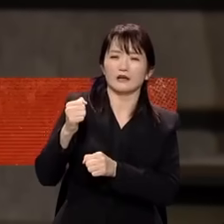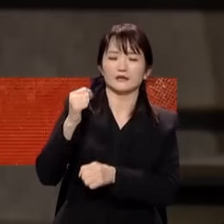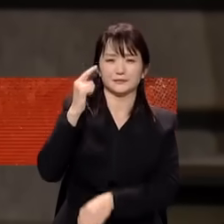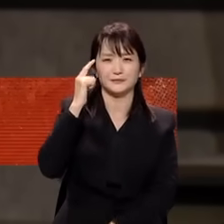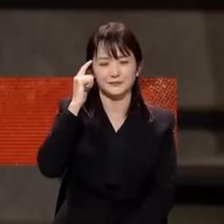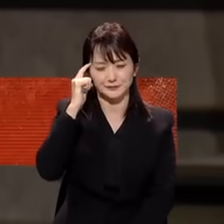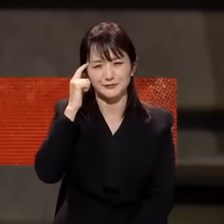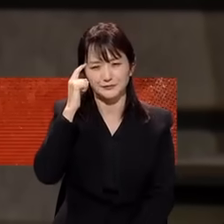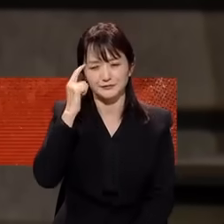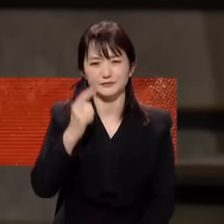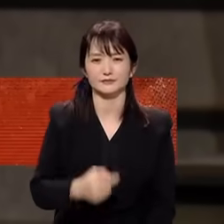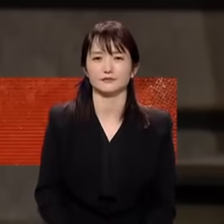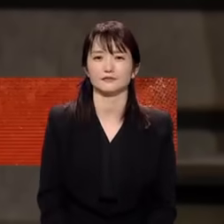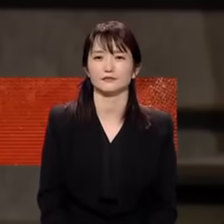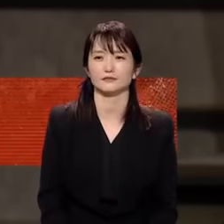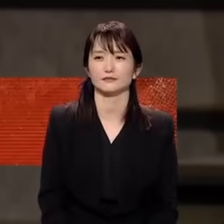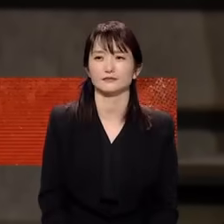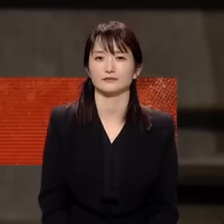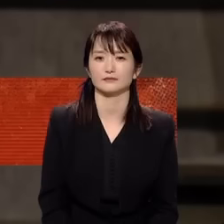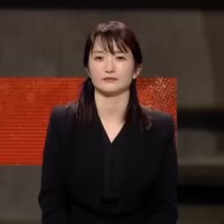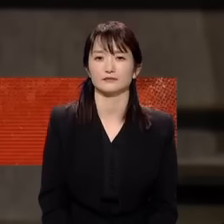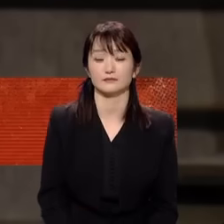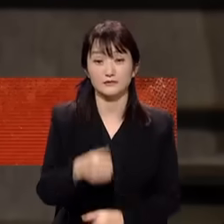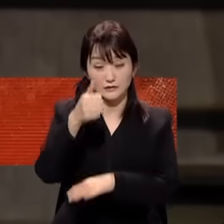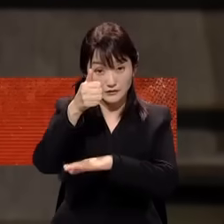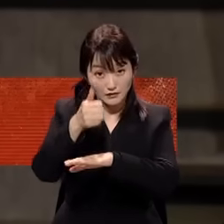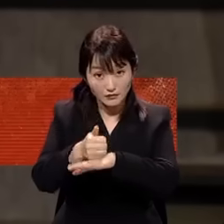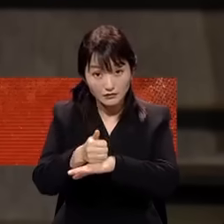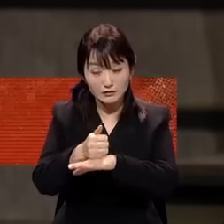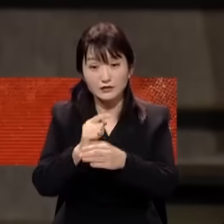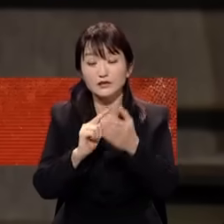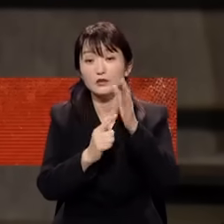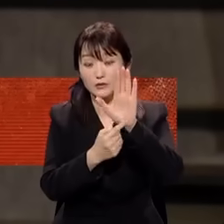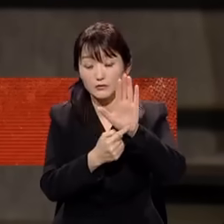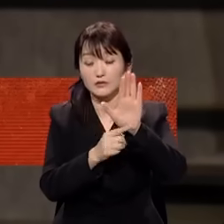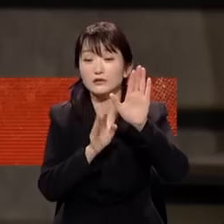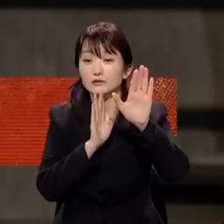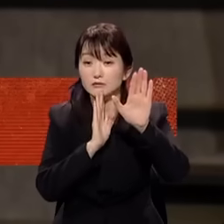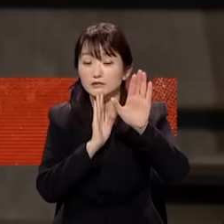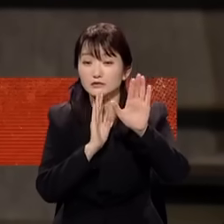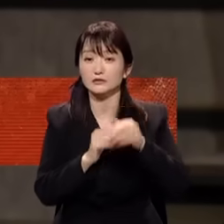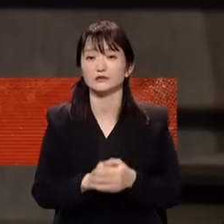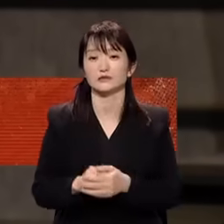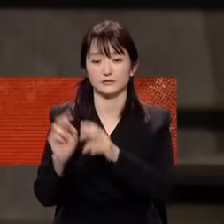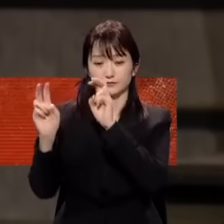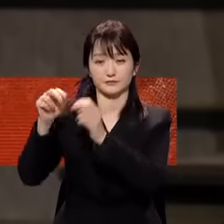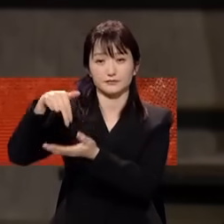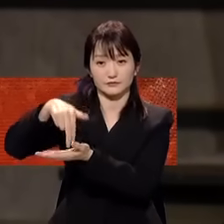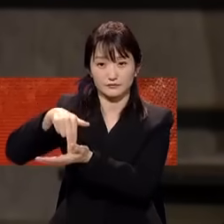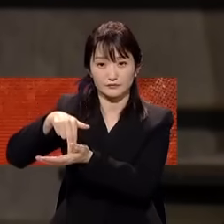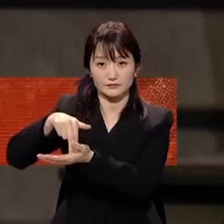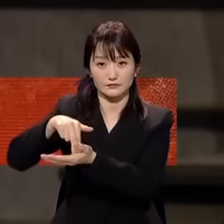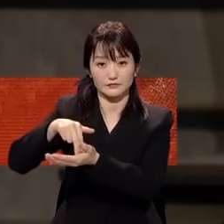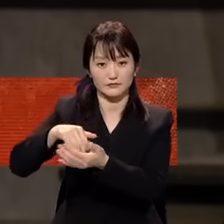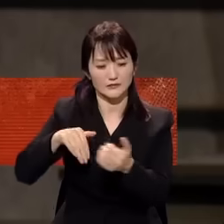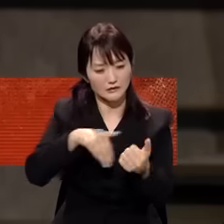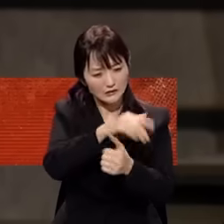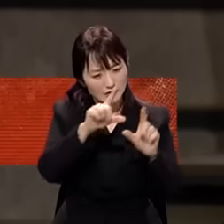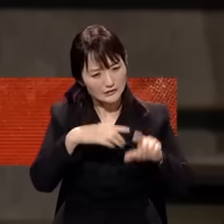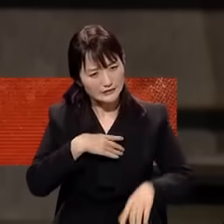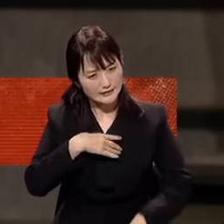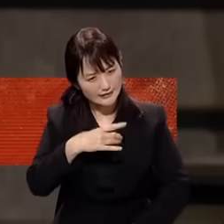것 같습니다. 그런데 어차피 저런 결과가 나온 것은 팩트 아니겠습니까? 그러니까 회사 차원에서 저 사항이